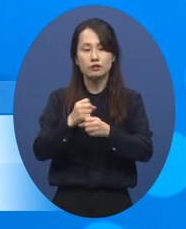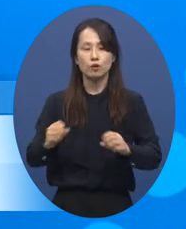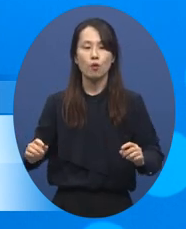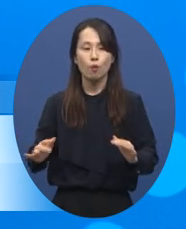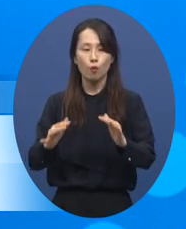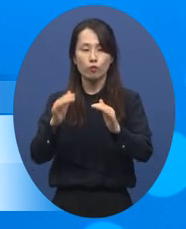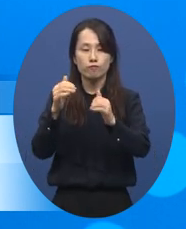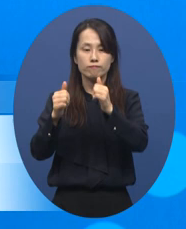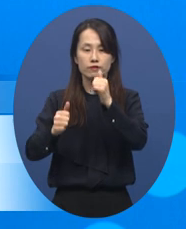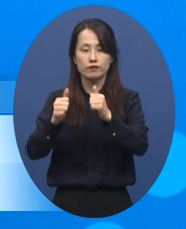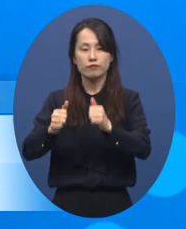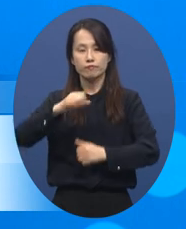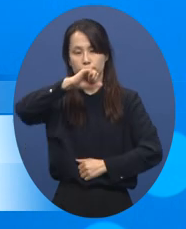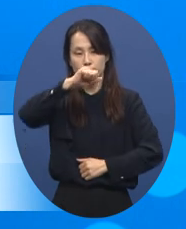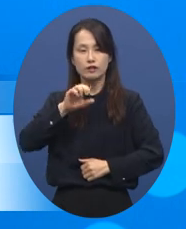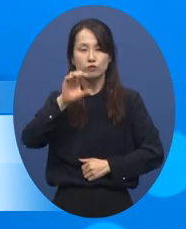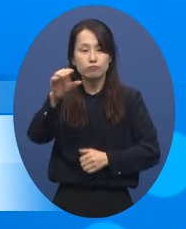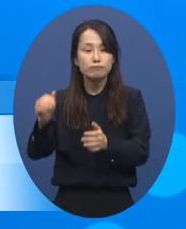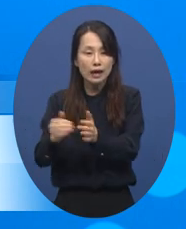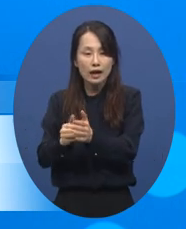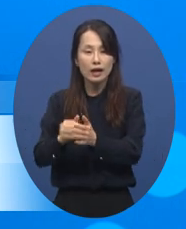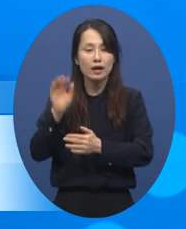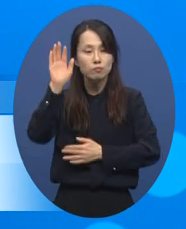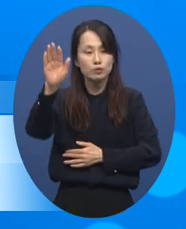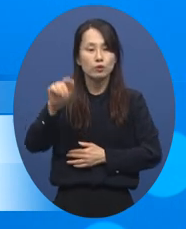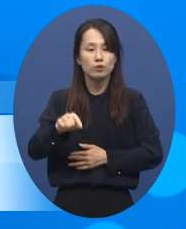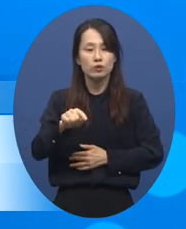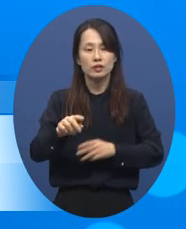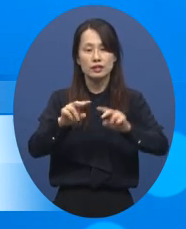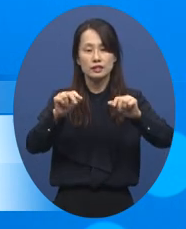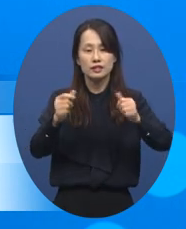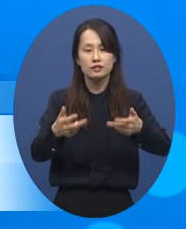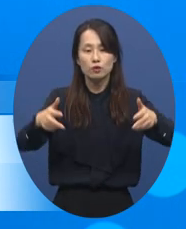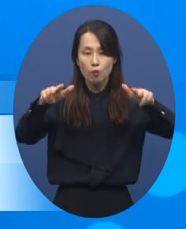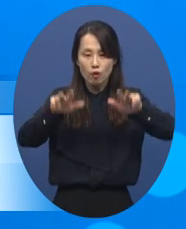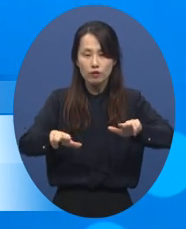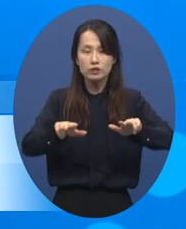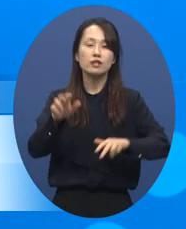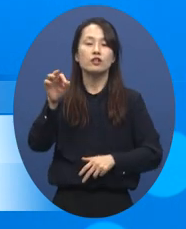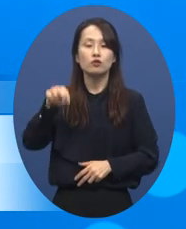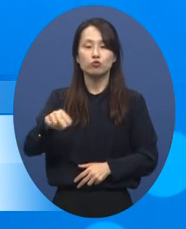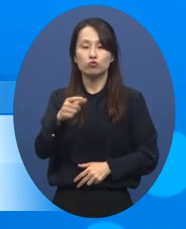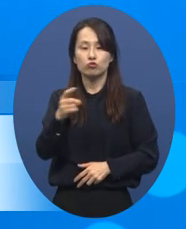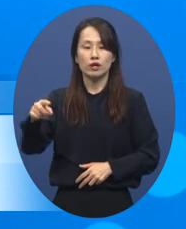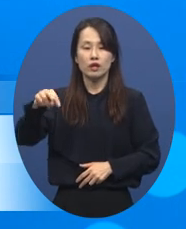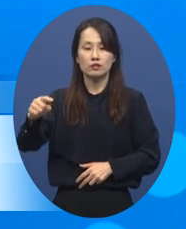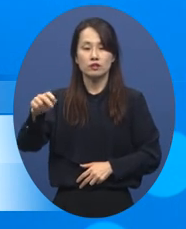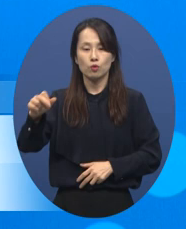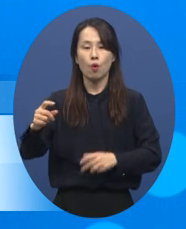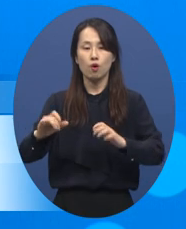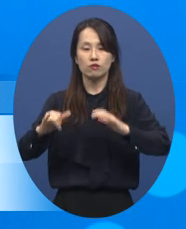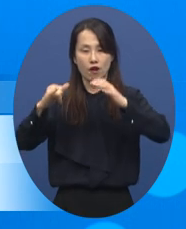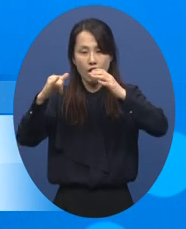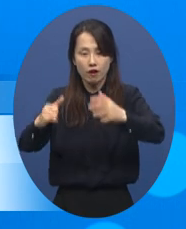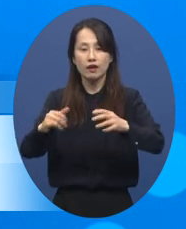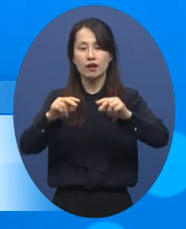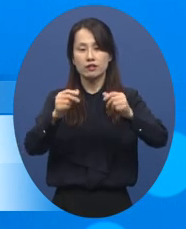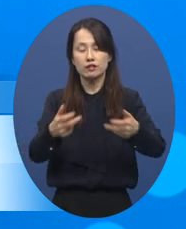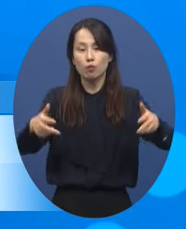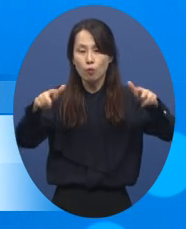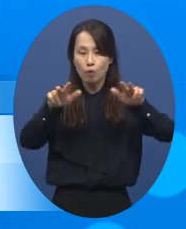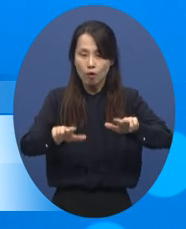예산을 투입하고 있고, 앞으로도 한탄강 지질공원이 유네스코 세계